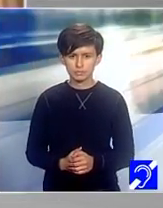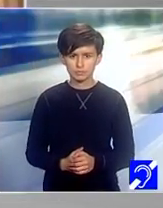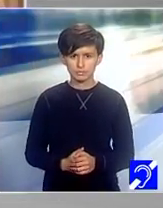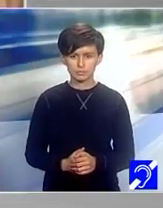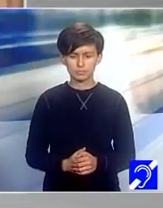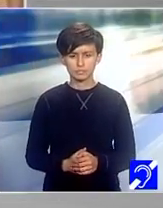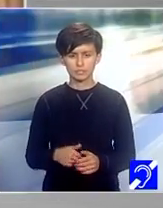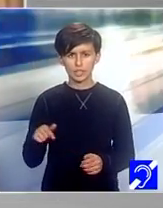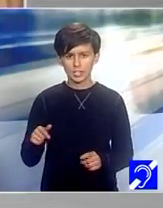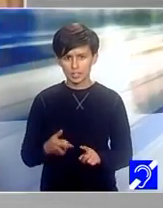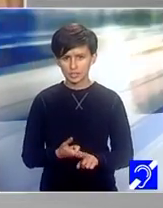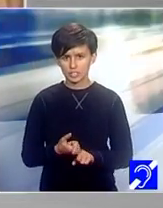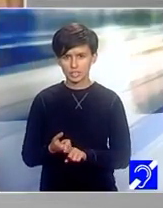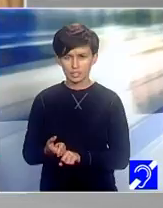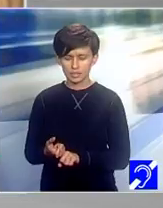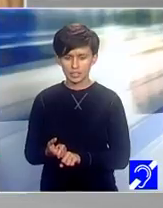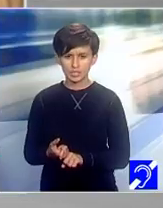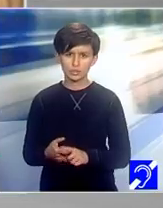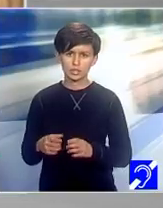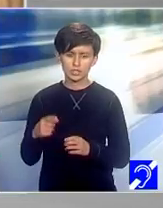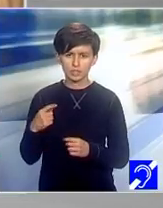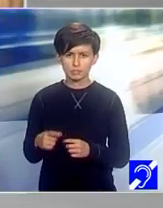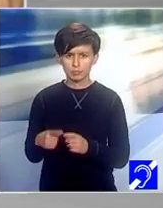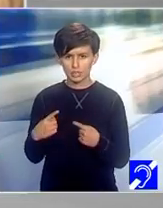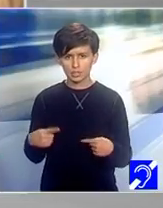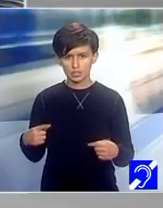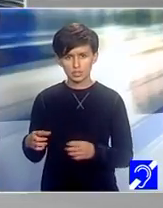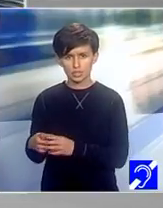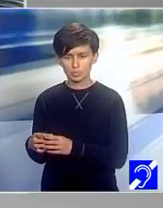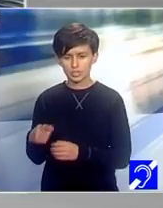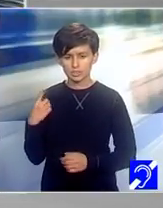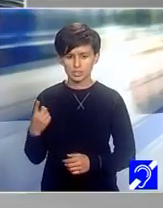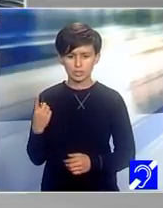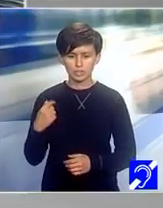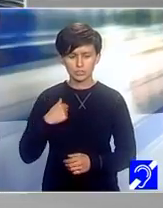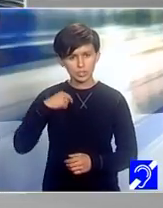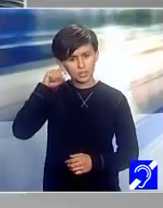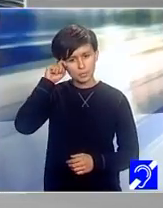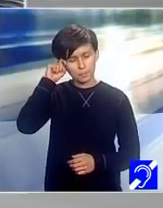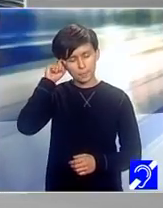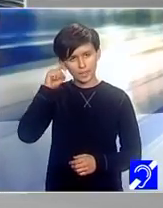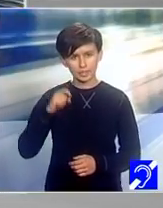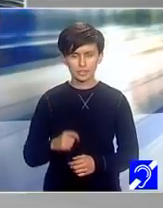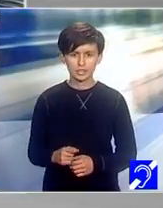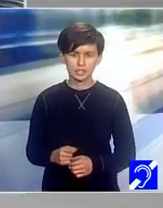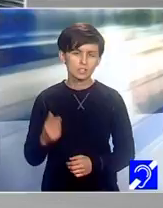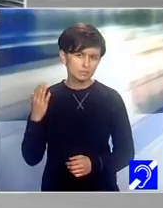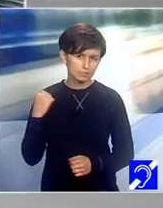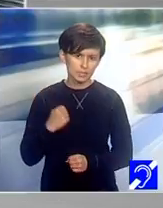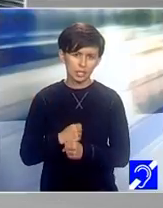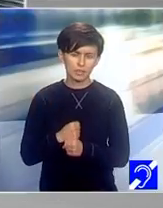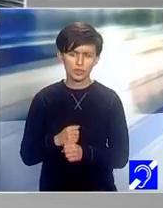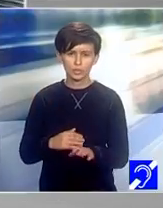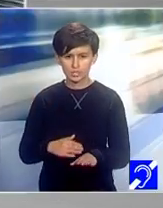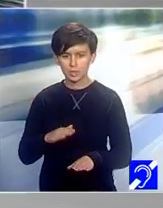Acele relația sau îmbunătățirea relației între comunitățile orașului, din punctul meu de vedere, am făcut pași